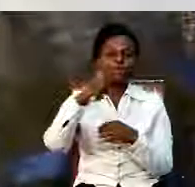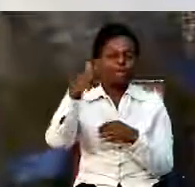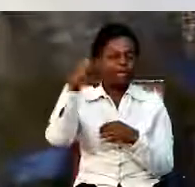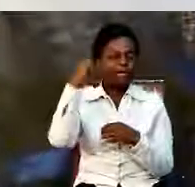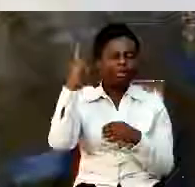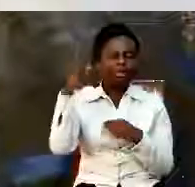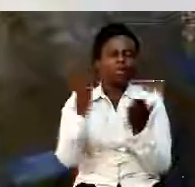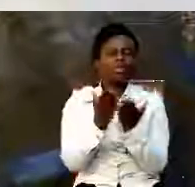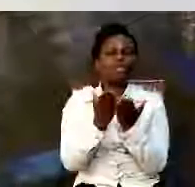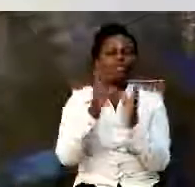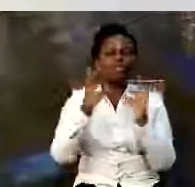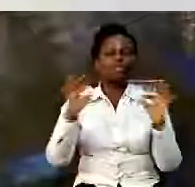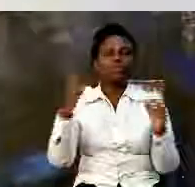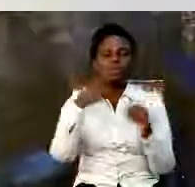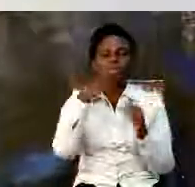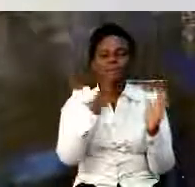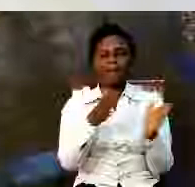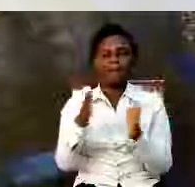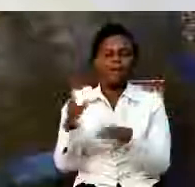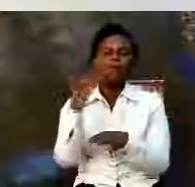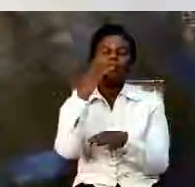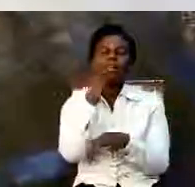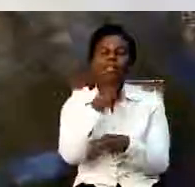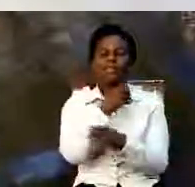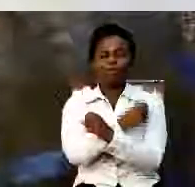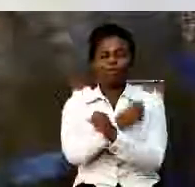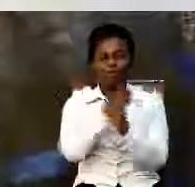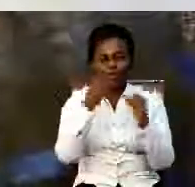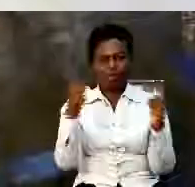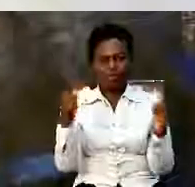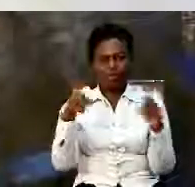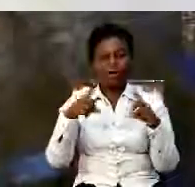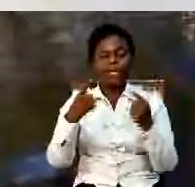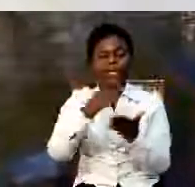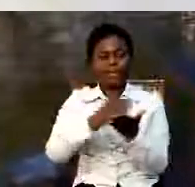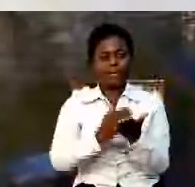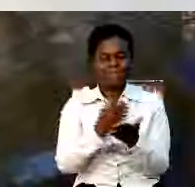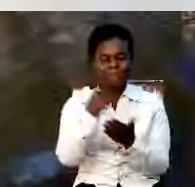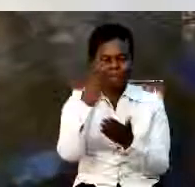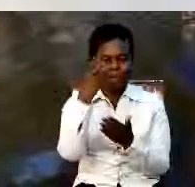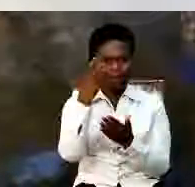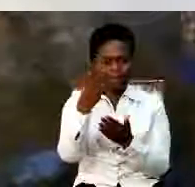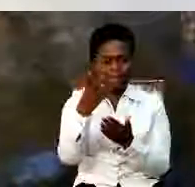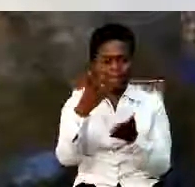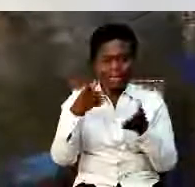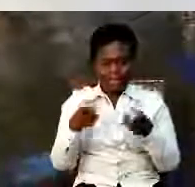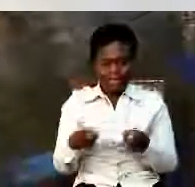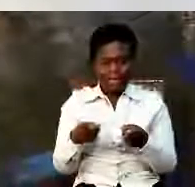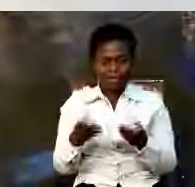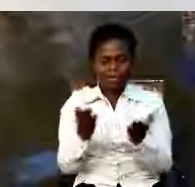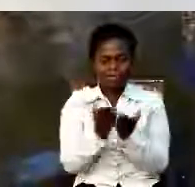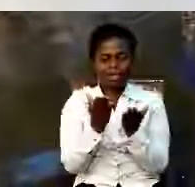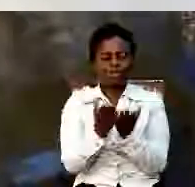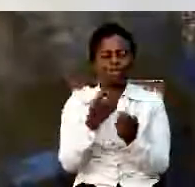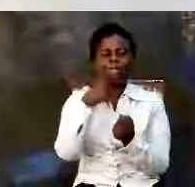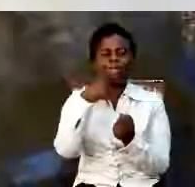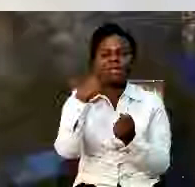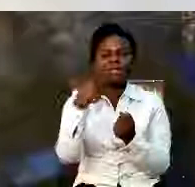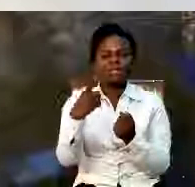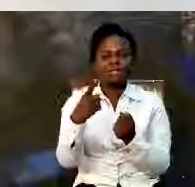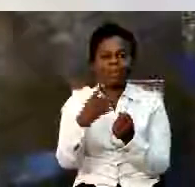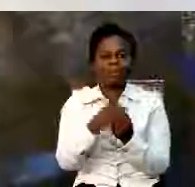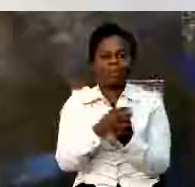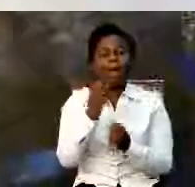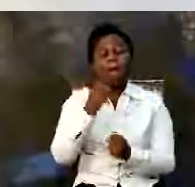somo zuri lililosema mpango makini wa wokovu, lakini ilikuwa sehemu ya pili. Hivi leo tuna somo linalosema